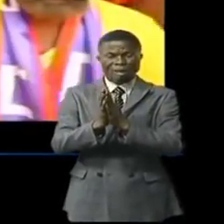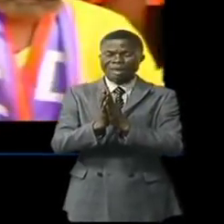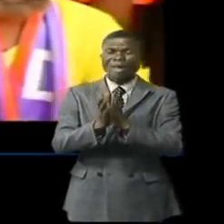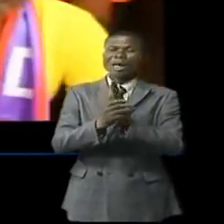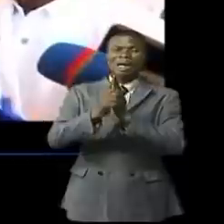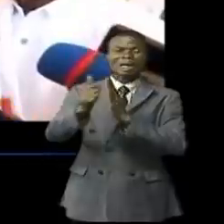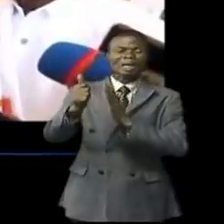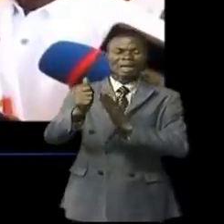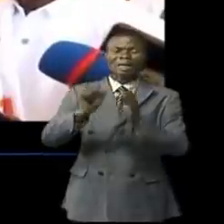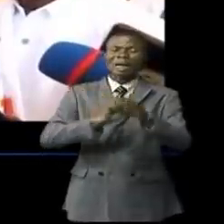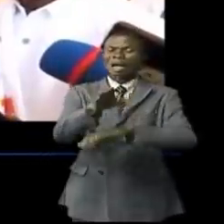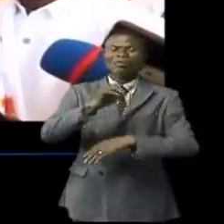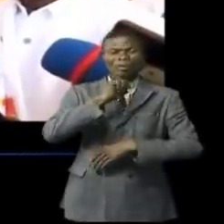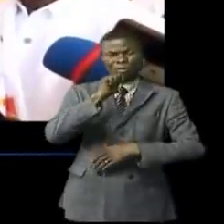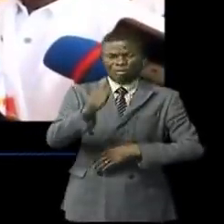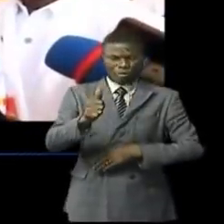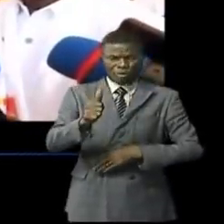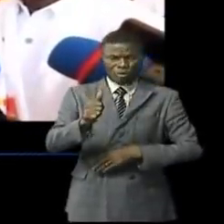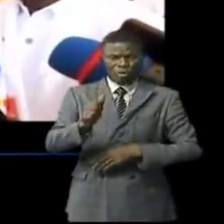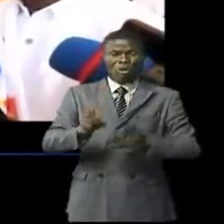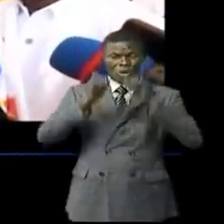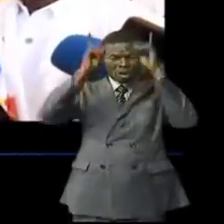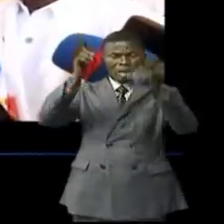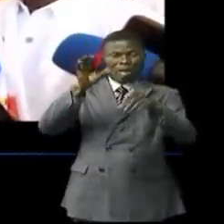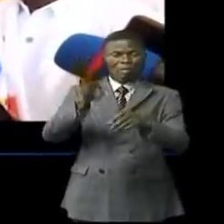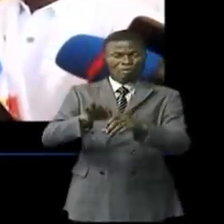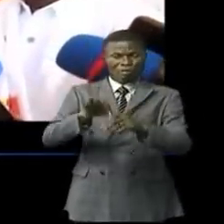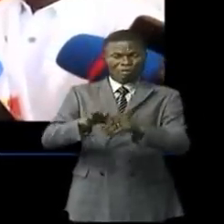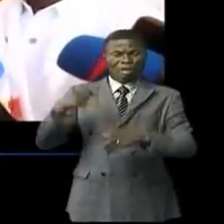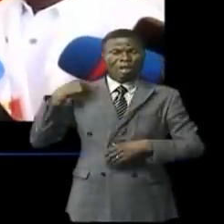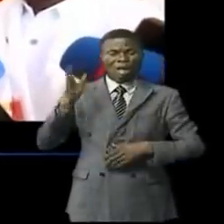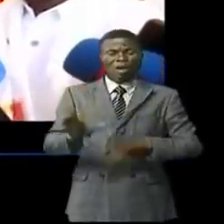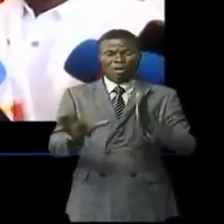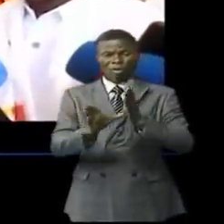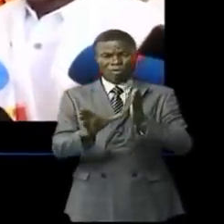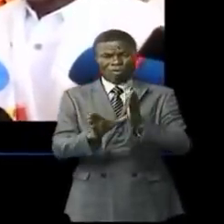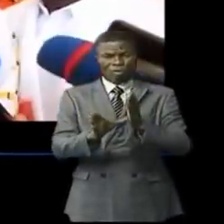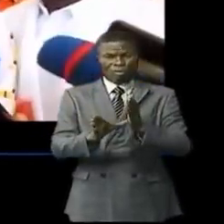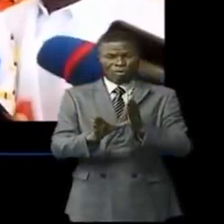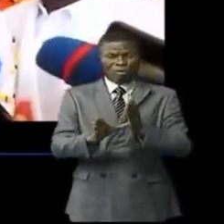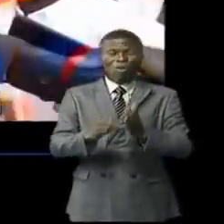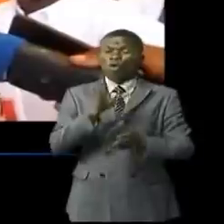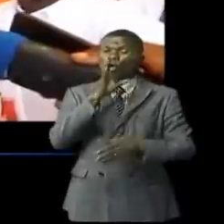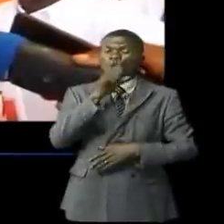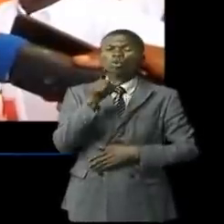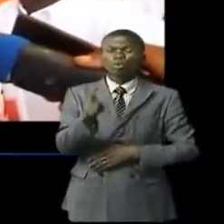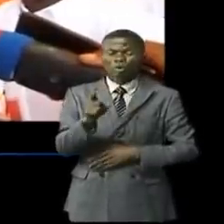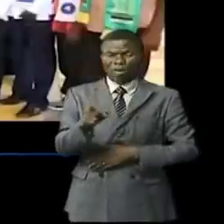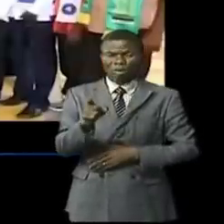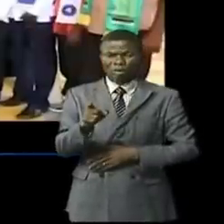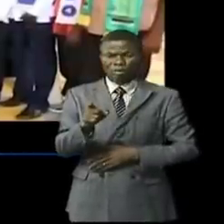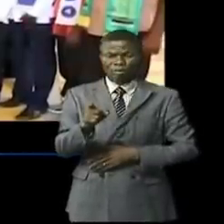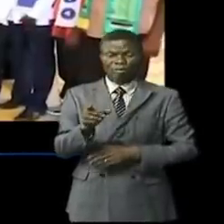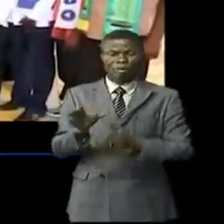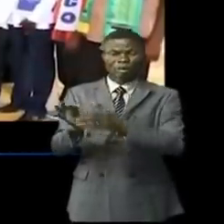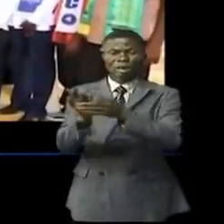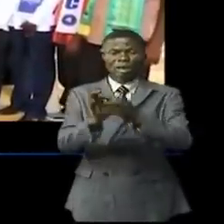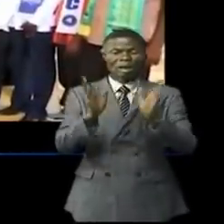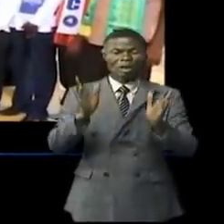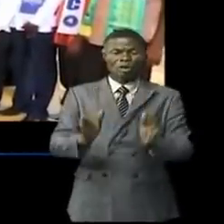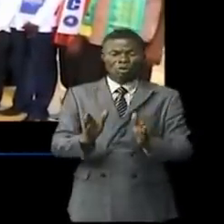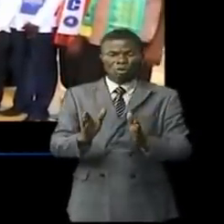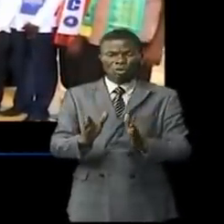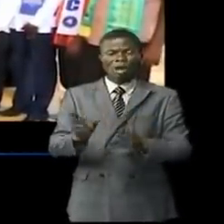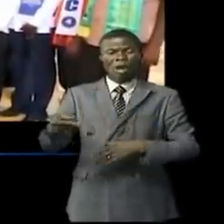ni mandat. Le report des élections des gouverneurs et leurs vices en est une illustration. Ainsi, le coordonnateur provincial des